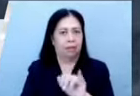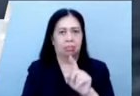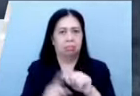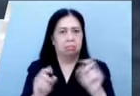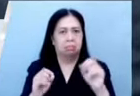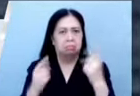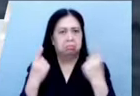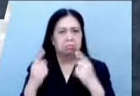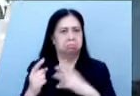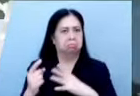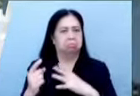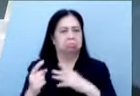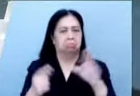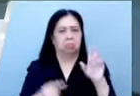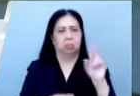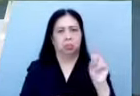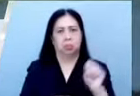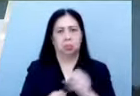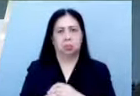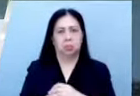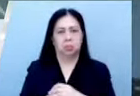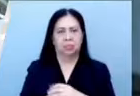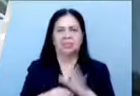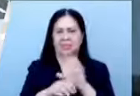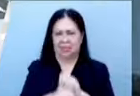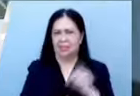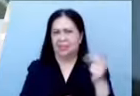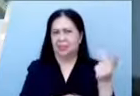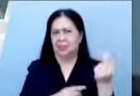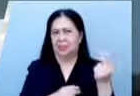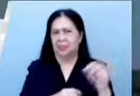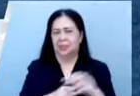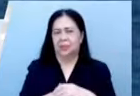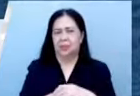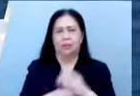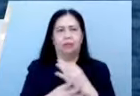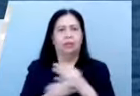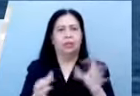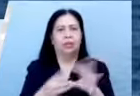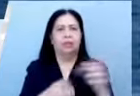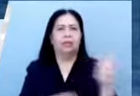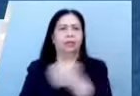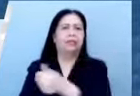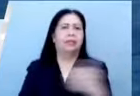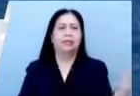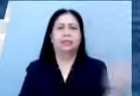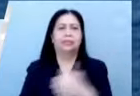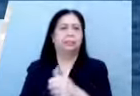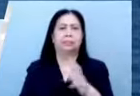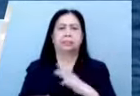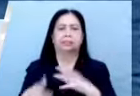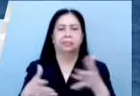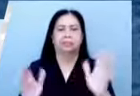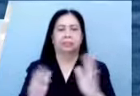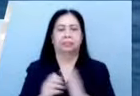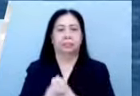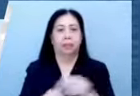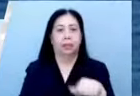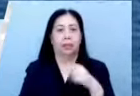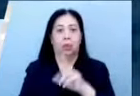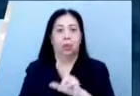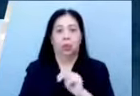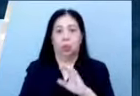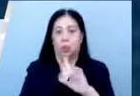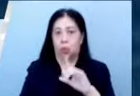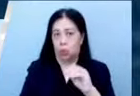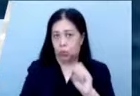AFP Western Command. That's the usual, freedom of navigation patrols. Ayon sa United Nations Convention on the Law of the Sea o